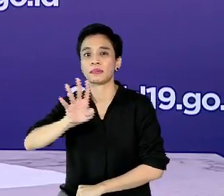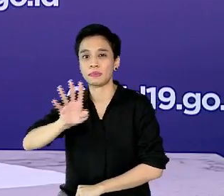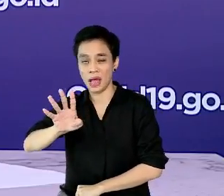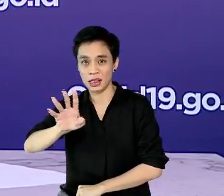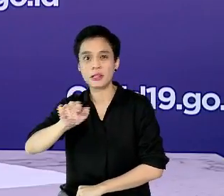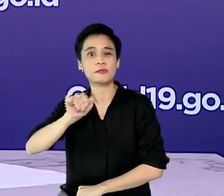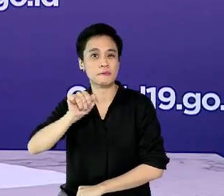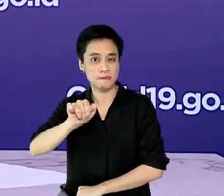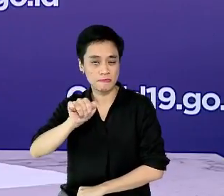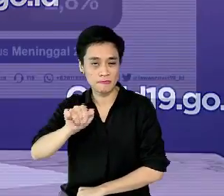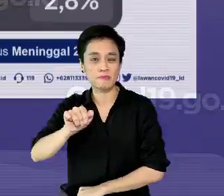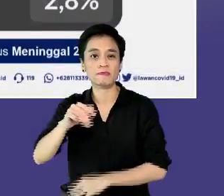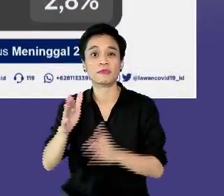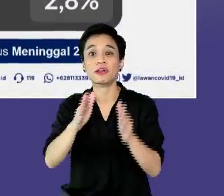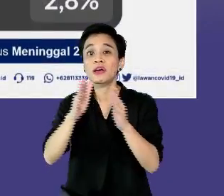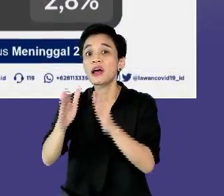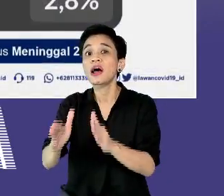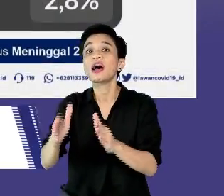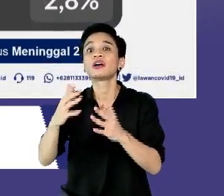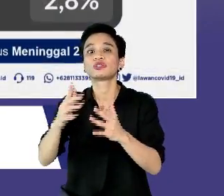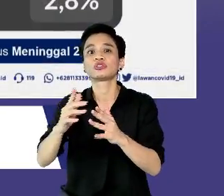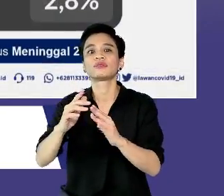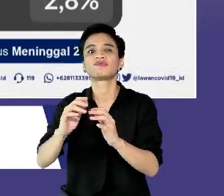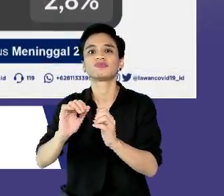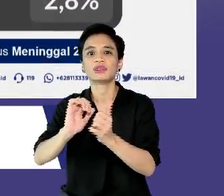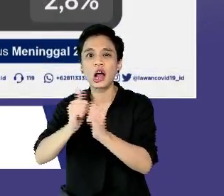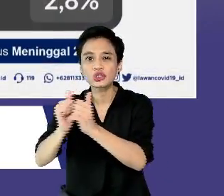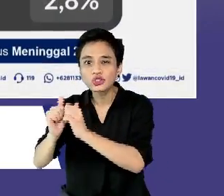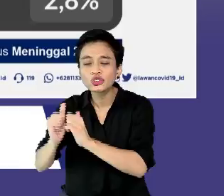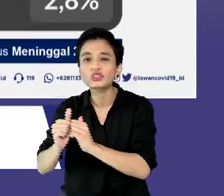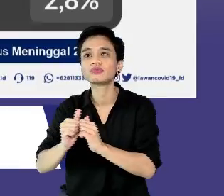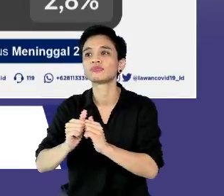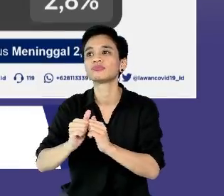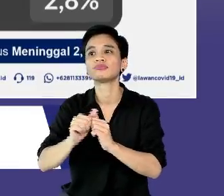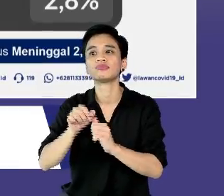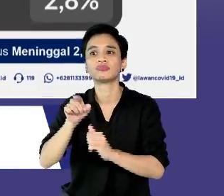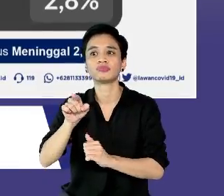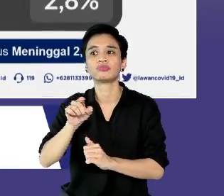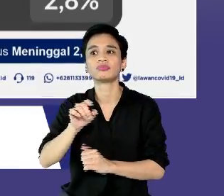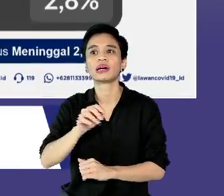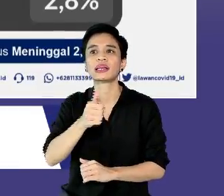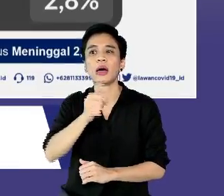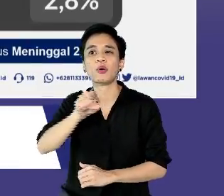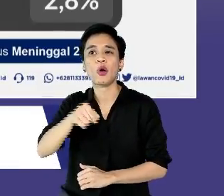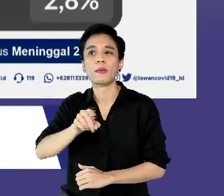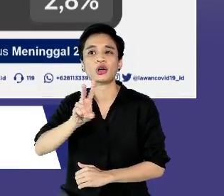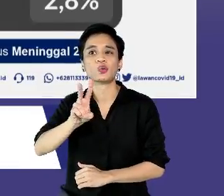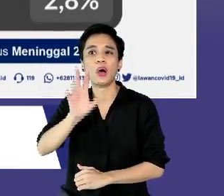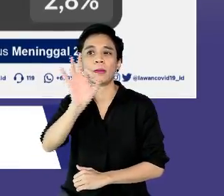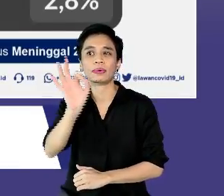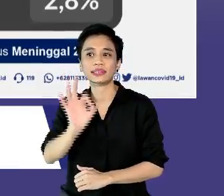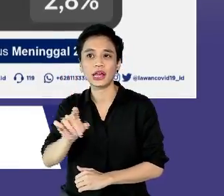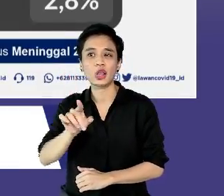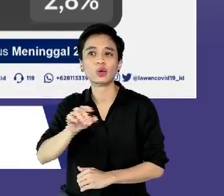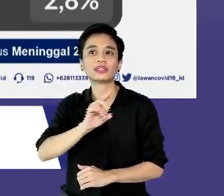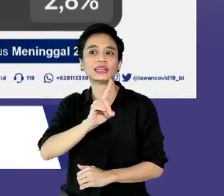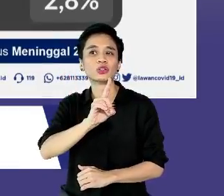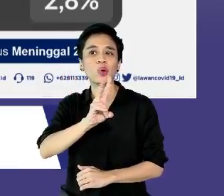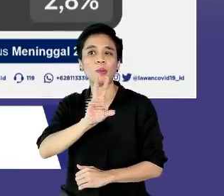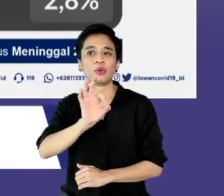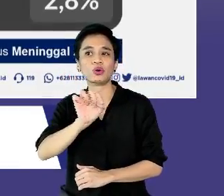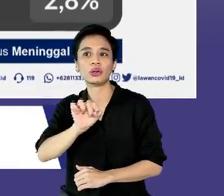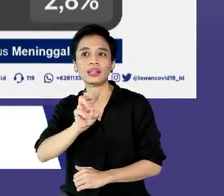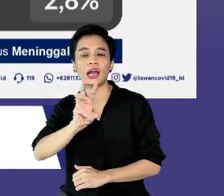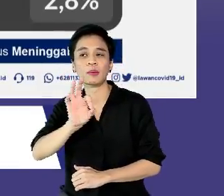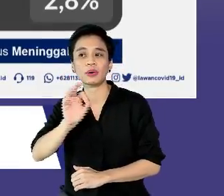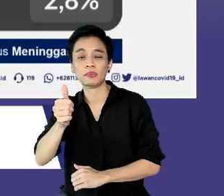9.944 dan jumlah kasus aktif mencapai 120.306 atau 6,2%, sedangkan jumlah kasus